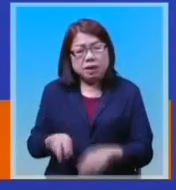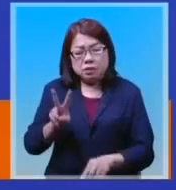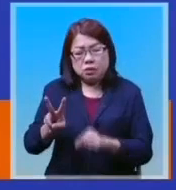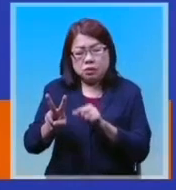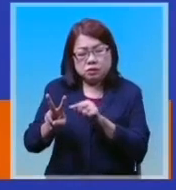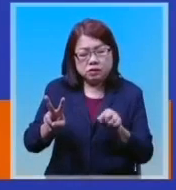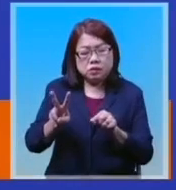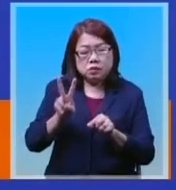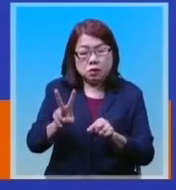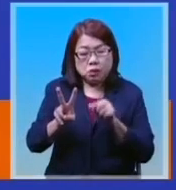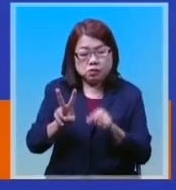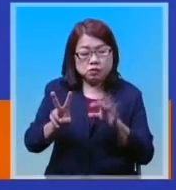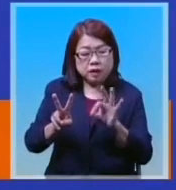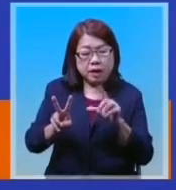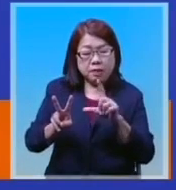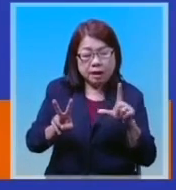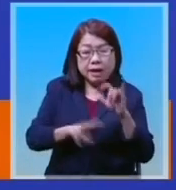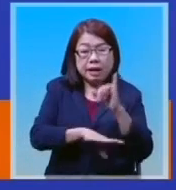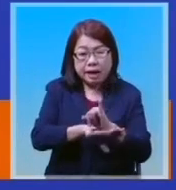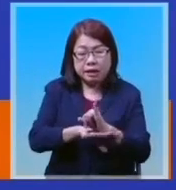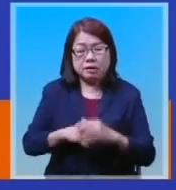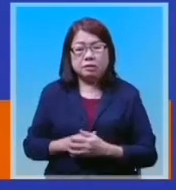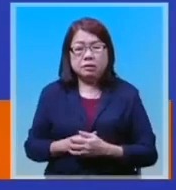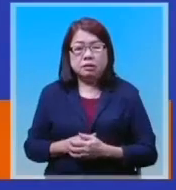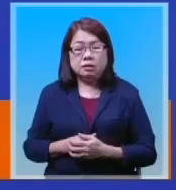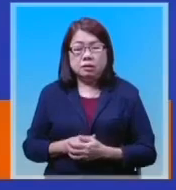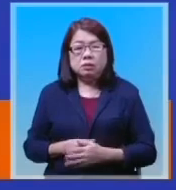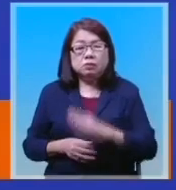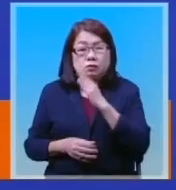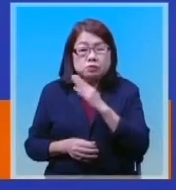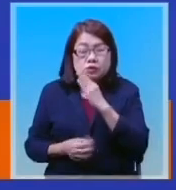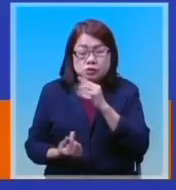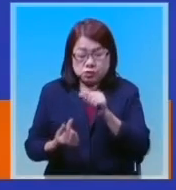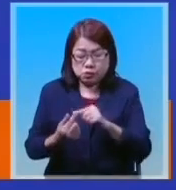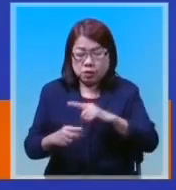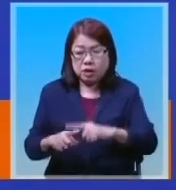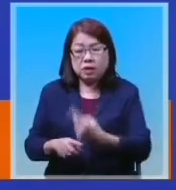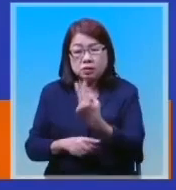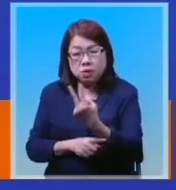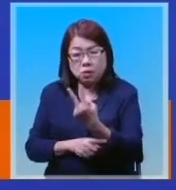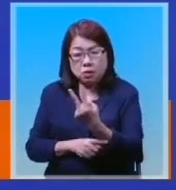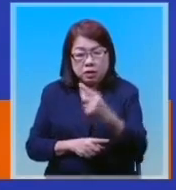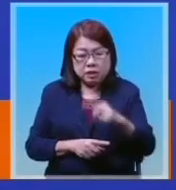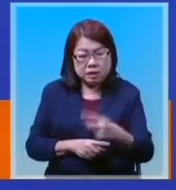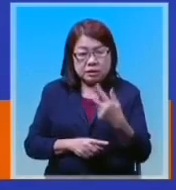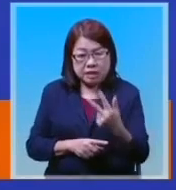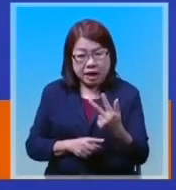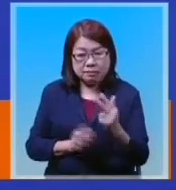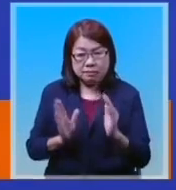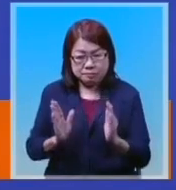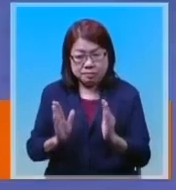ล้านไร่ซึ่งแน่นอนจะทำให้ตอนช่วงประมาณกุมภามีนามีความต้องการใช้น้ำม